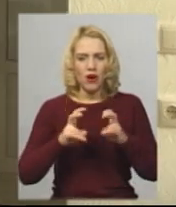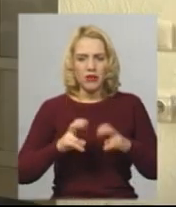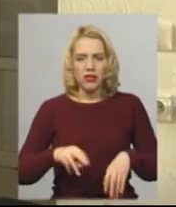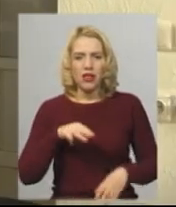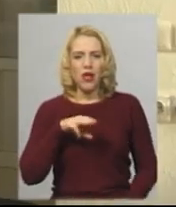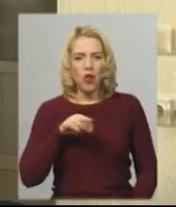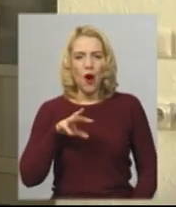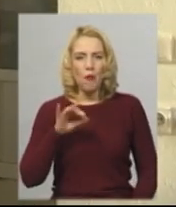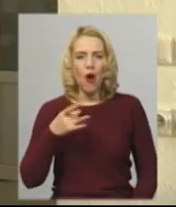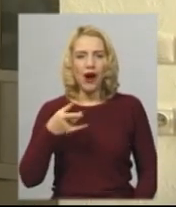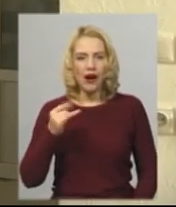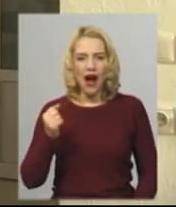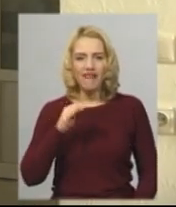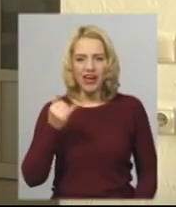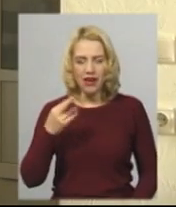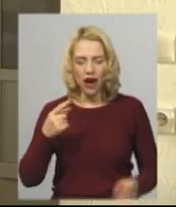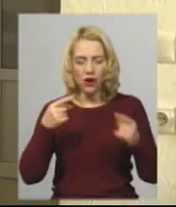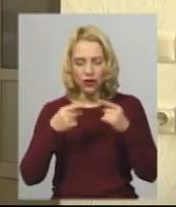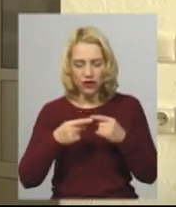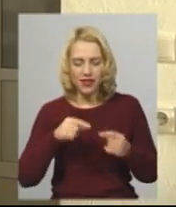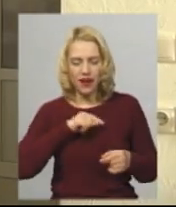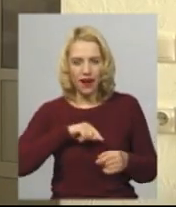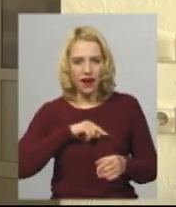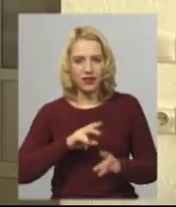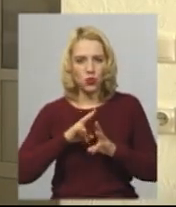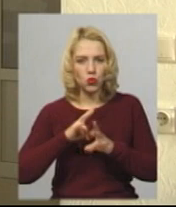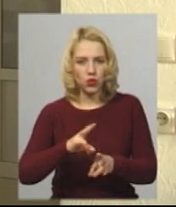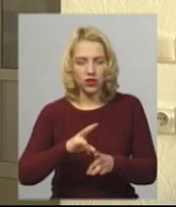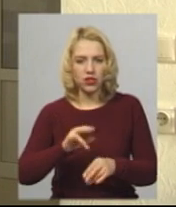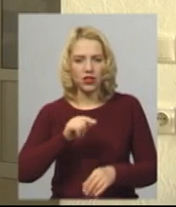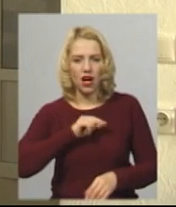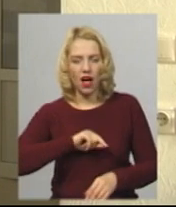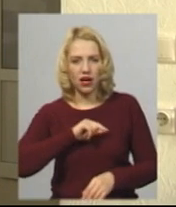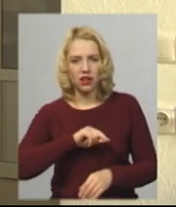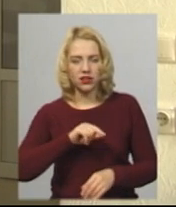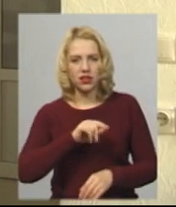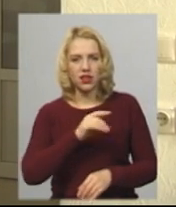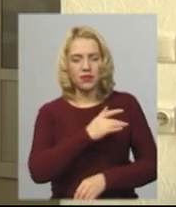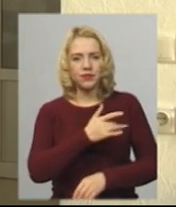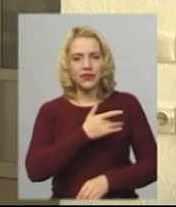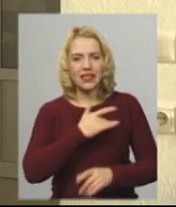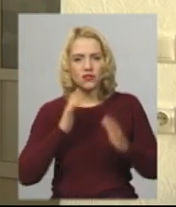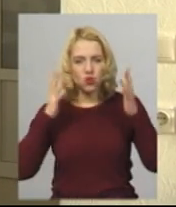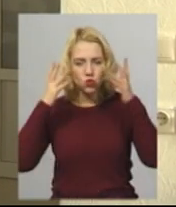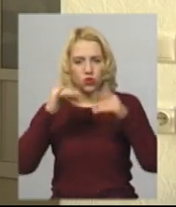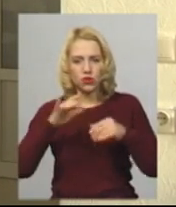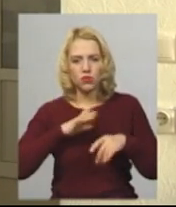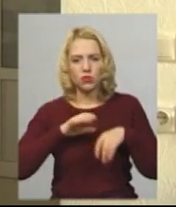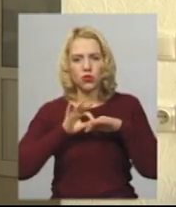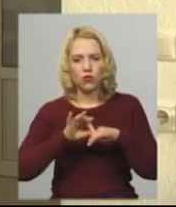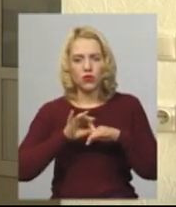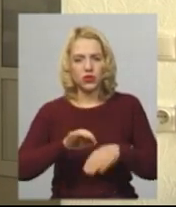томографія, уточнений характер ураження, характер інсульту, і були проведені відповідно